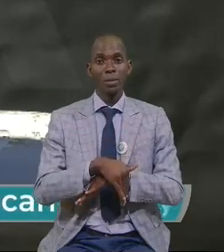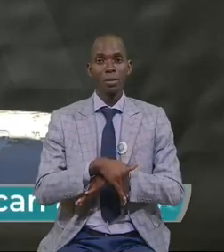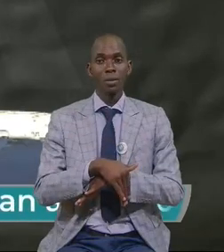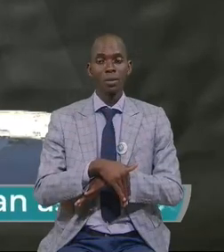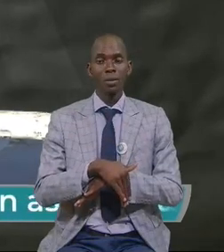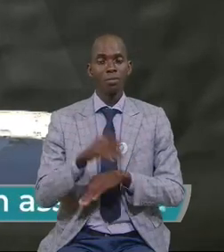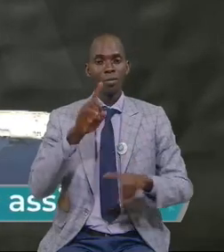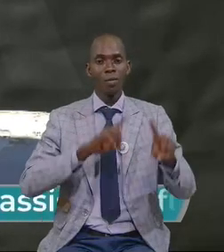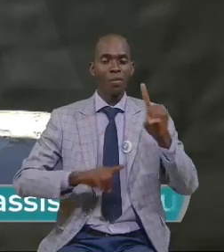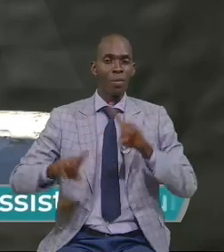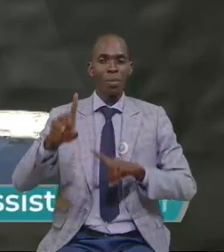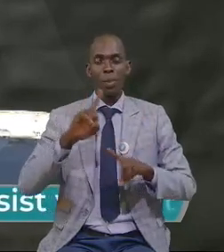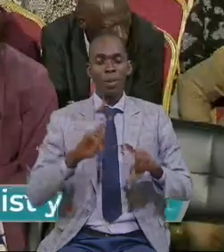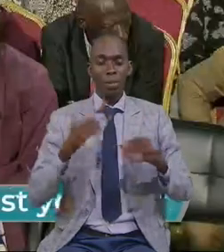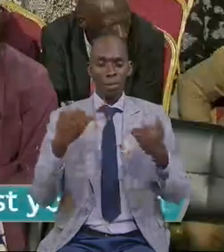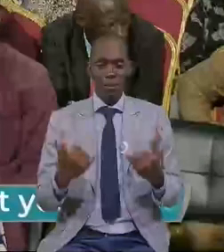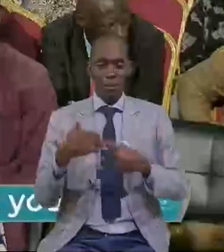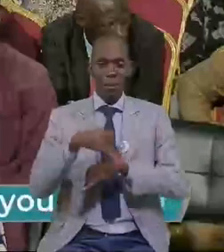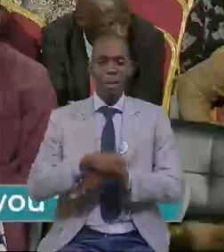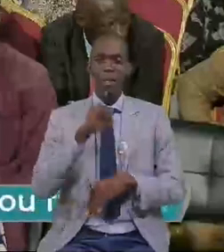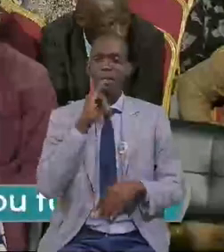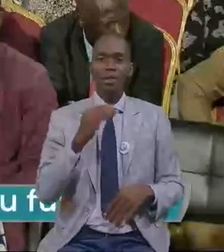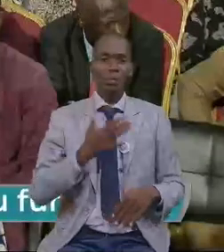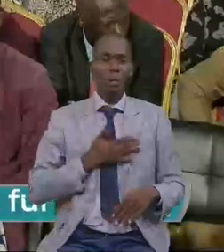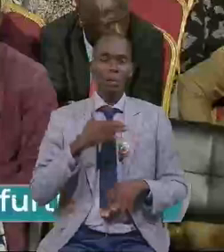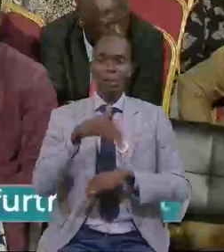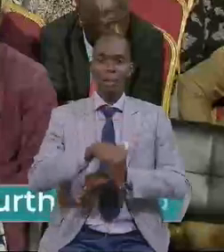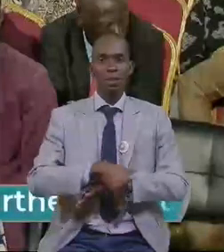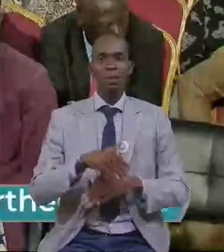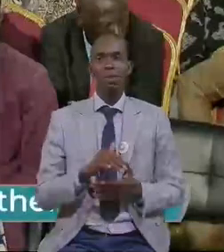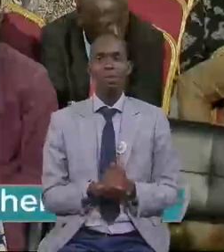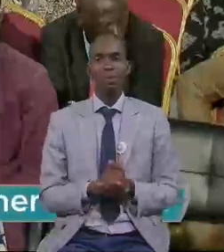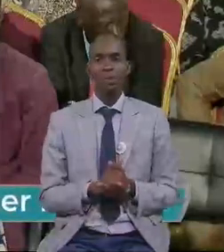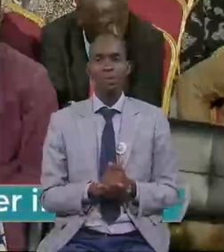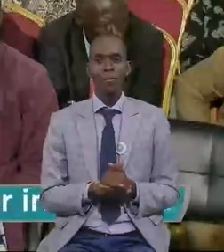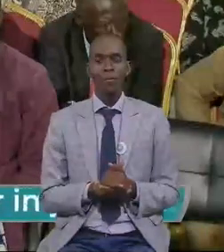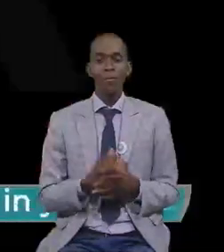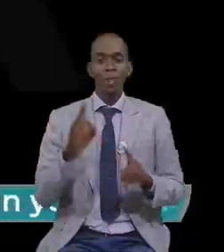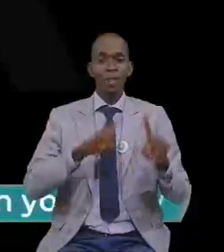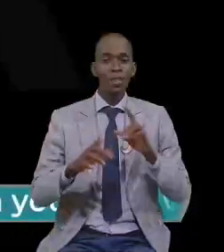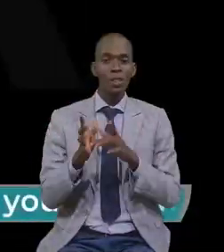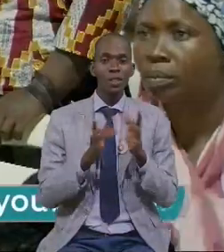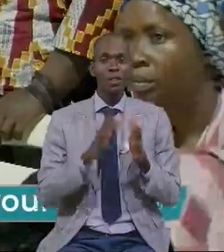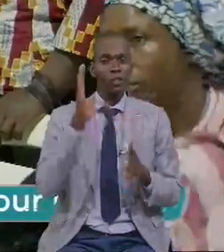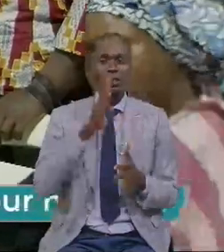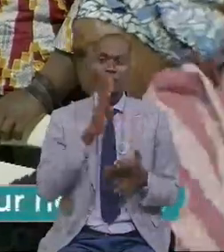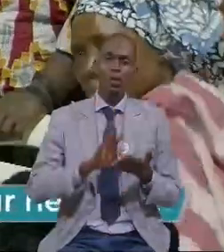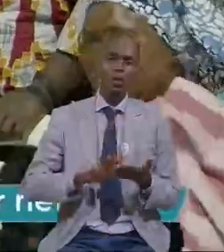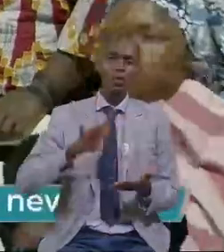Ce soir, que quelqu'un dise, ce soir, c'est ma soirée. Jésus sera